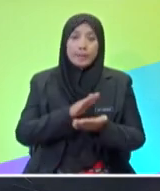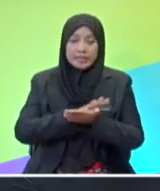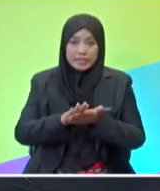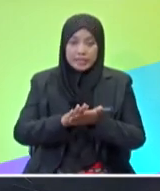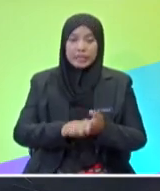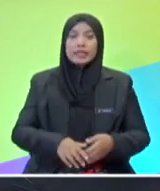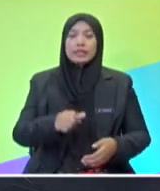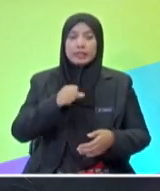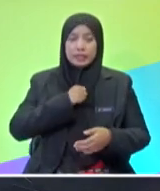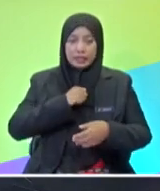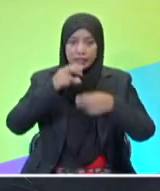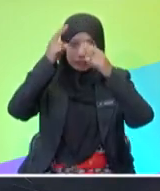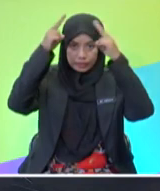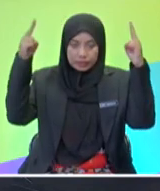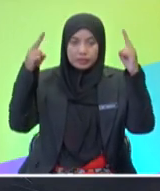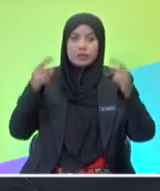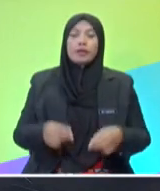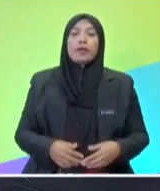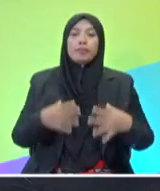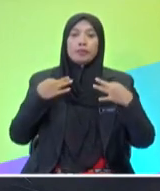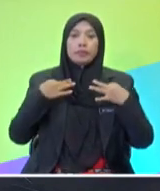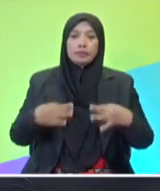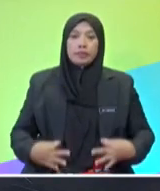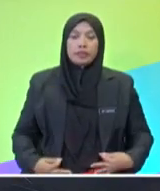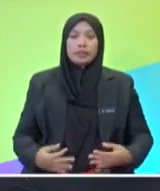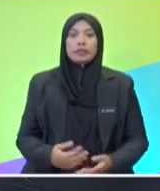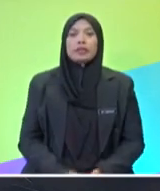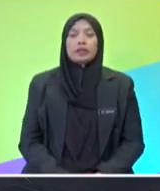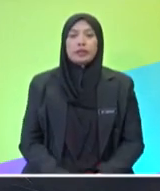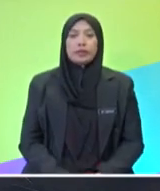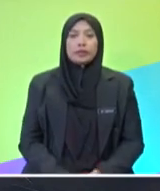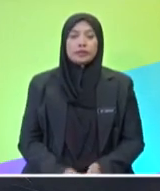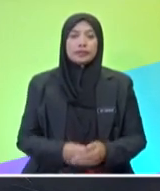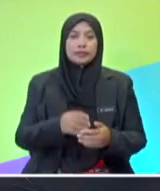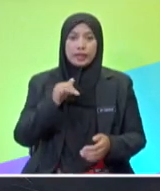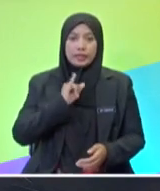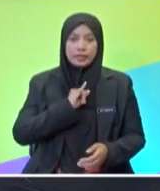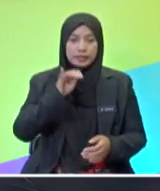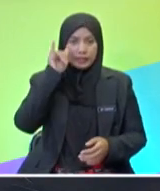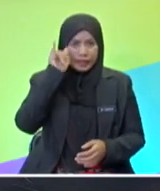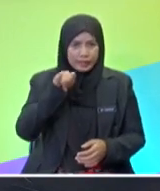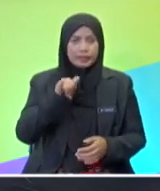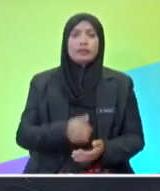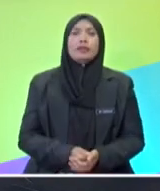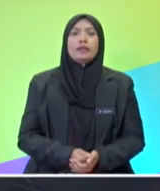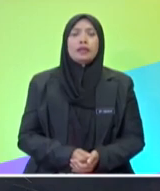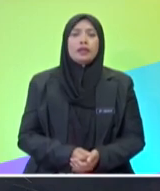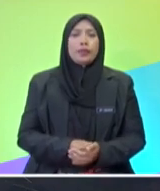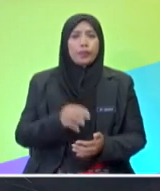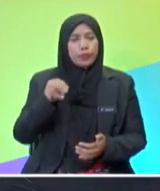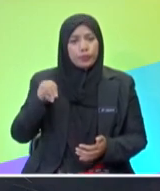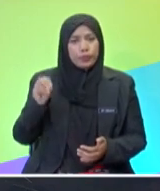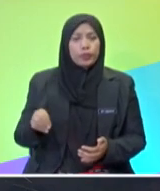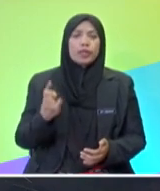Ustazah, murid-murid kita ni saya yakin semua segak-segak, cantik-cantik orangnya Ustazah. Dan bijak sana juga Ustazah. Jadi Ustazah, macam